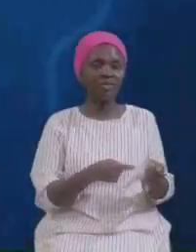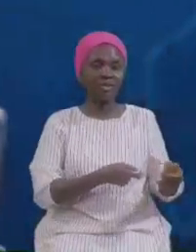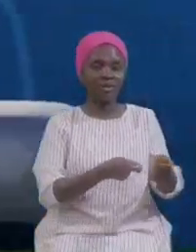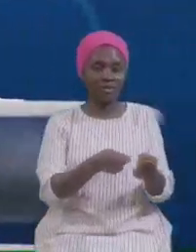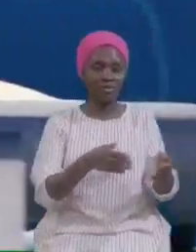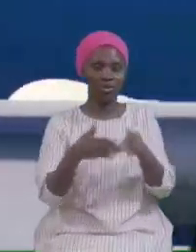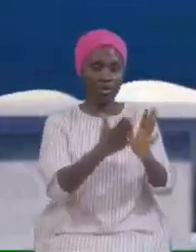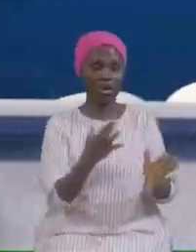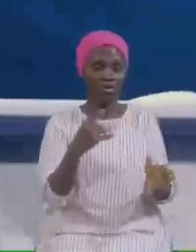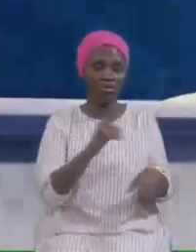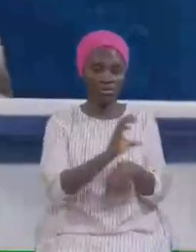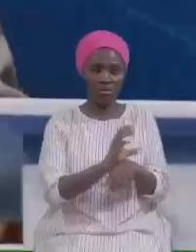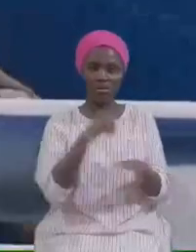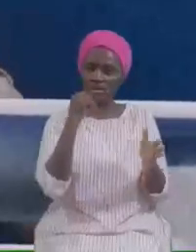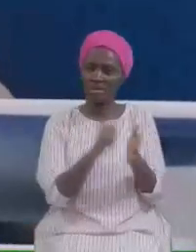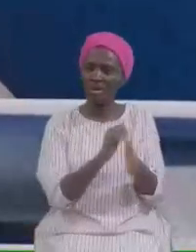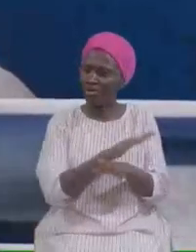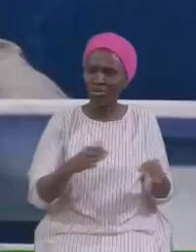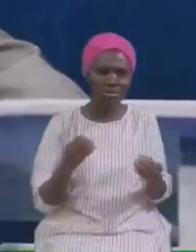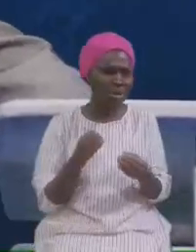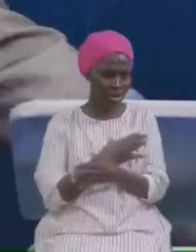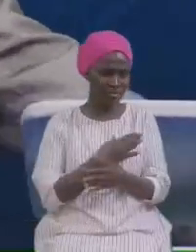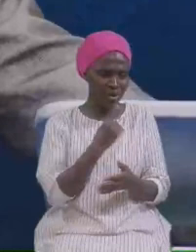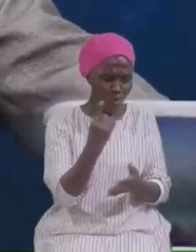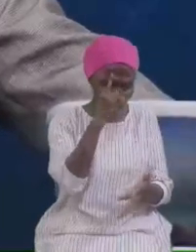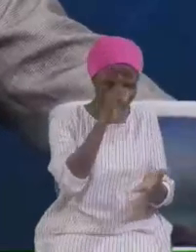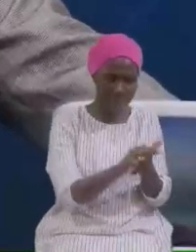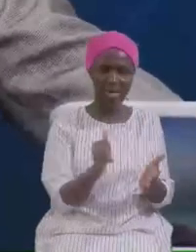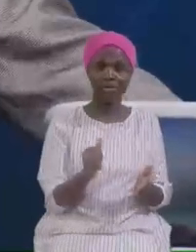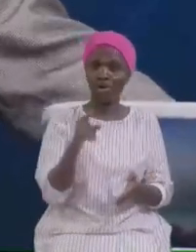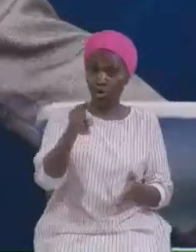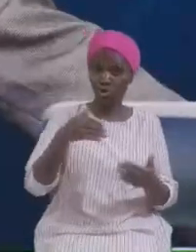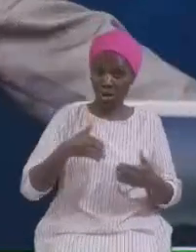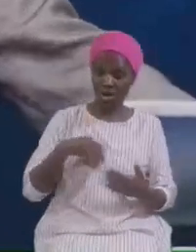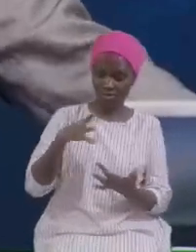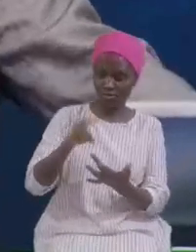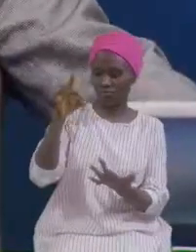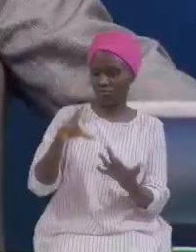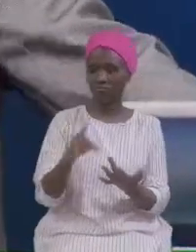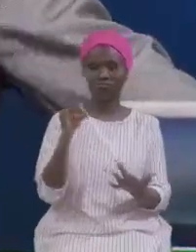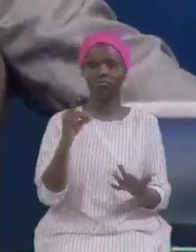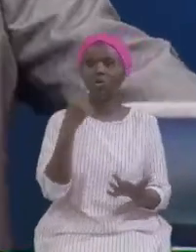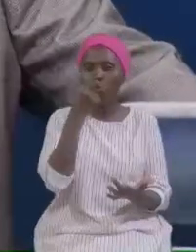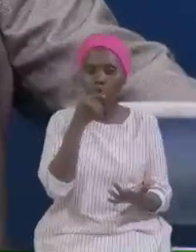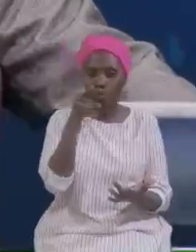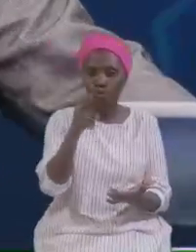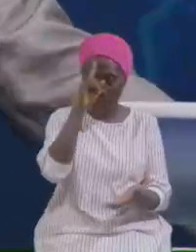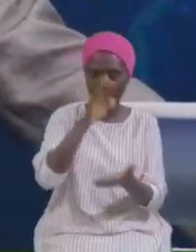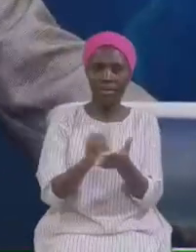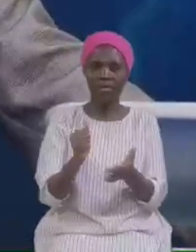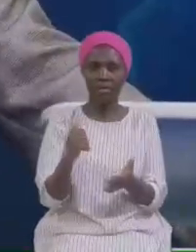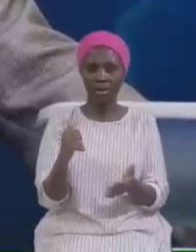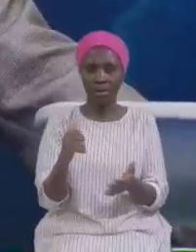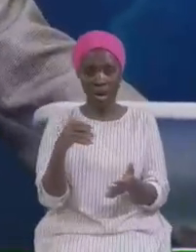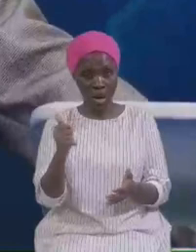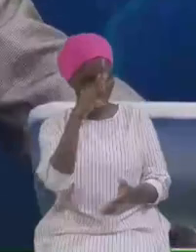pas, crois seulement. Tu as un choix. Qui croit? Un homme